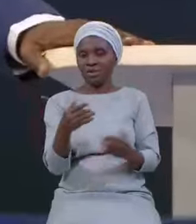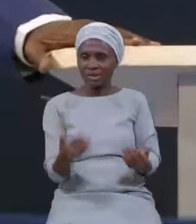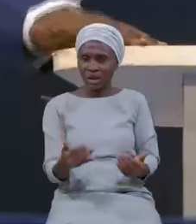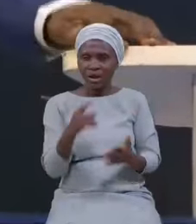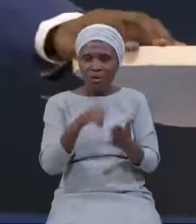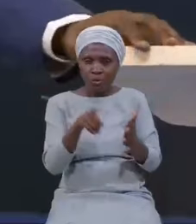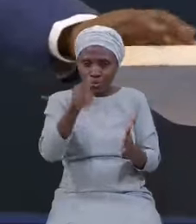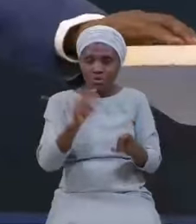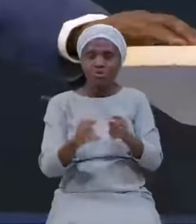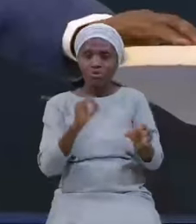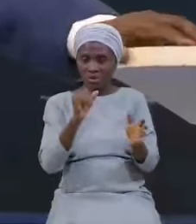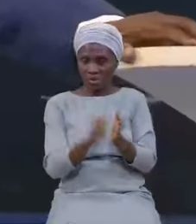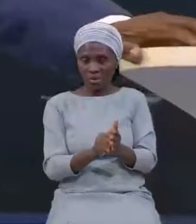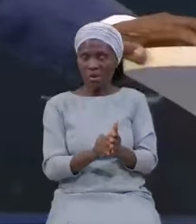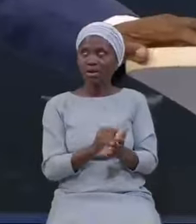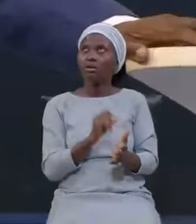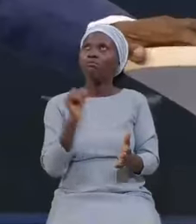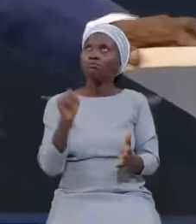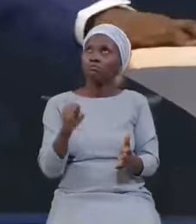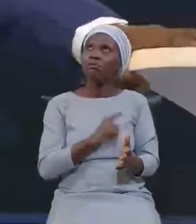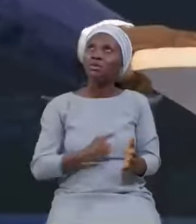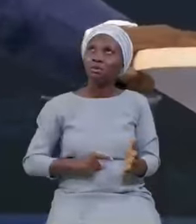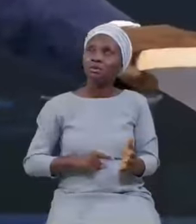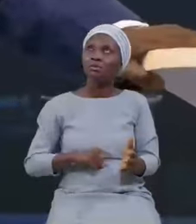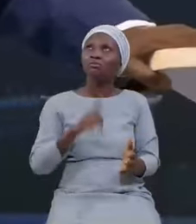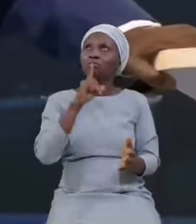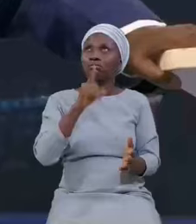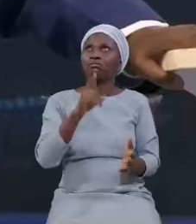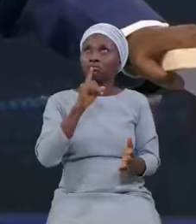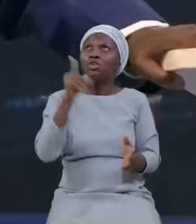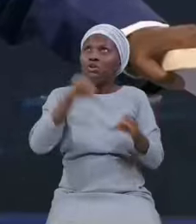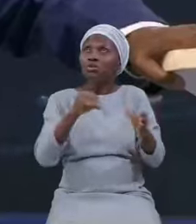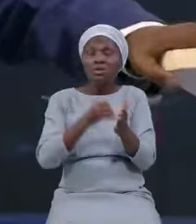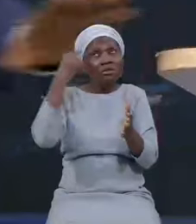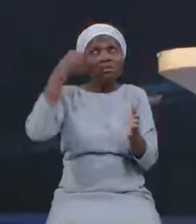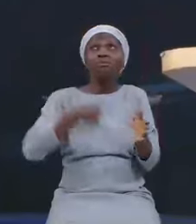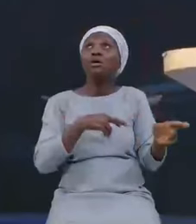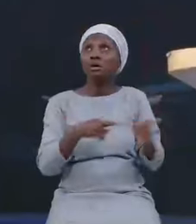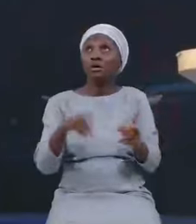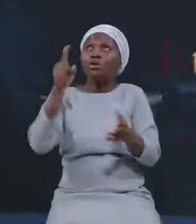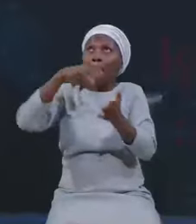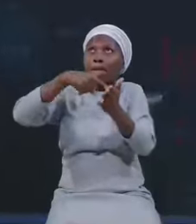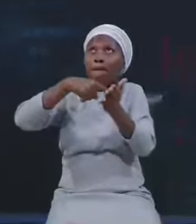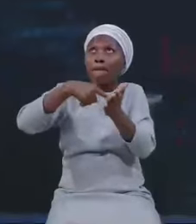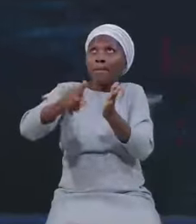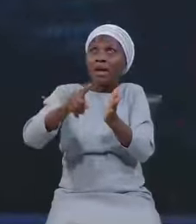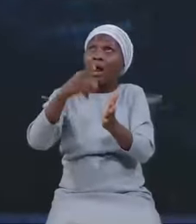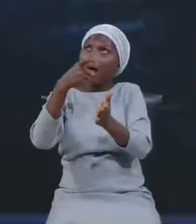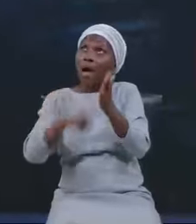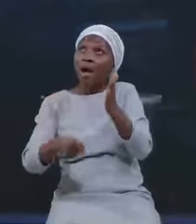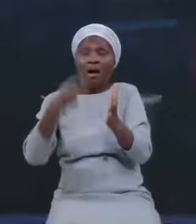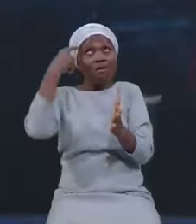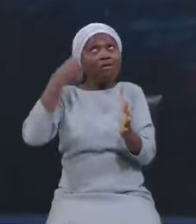je viens. Tu l'as fait pour moi. Tu as payé le prix pour moi. Je me détourne de mes péchés. Je